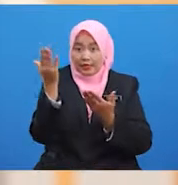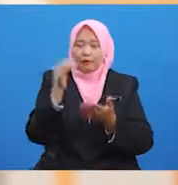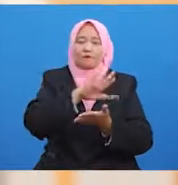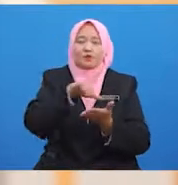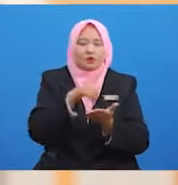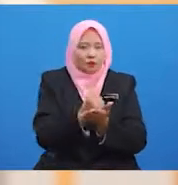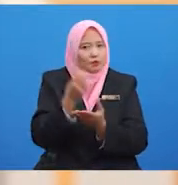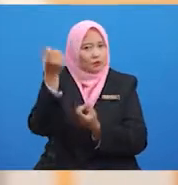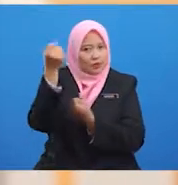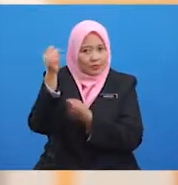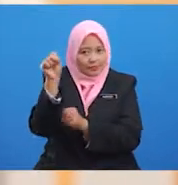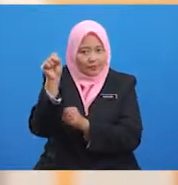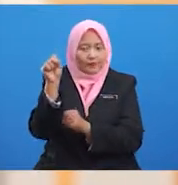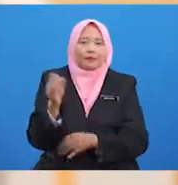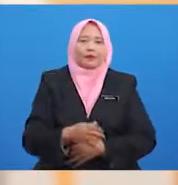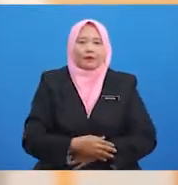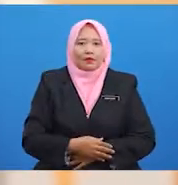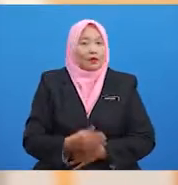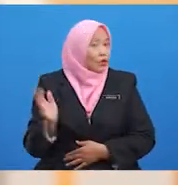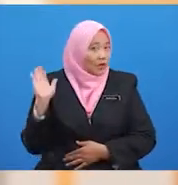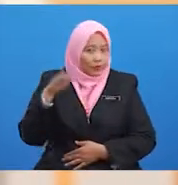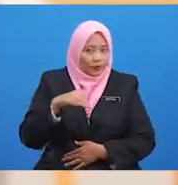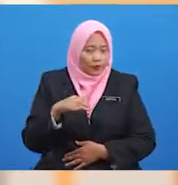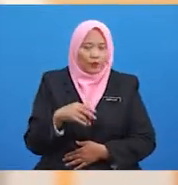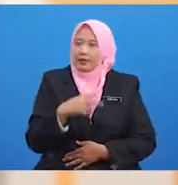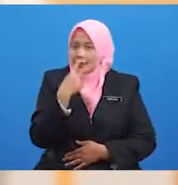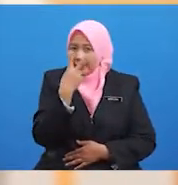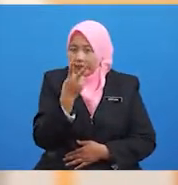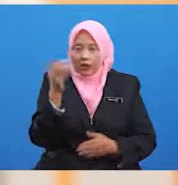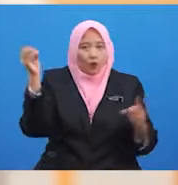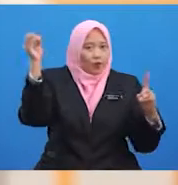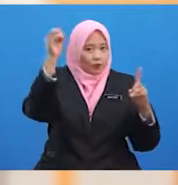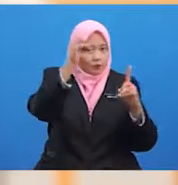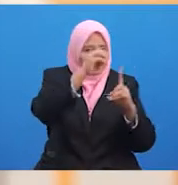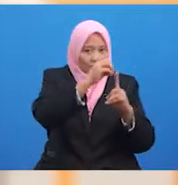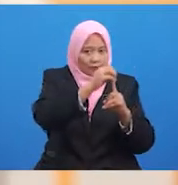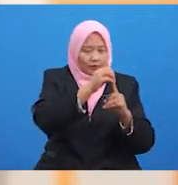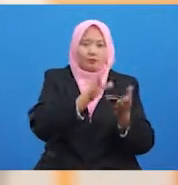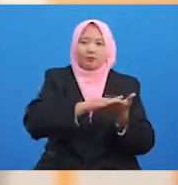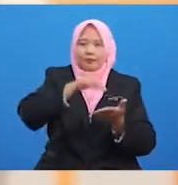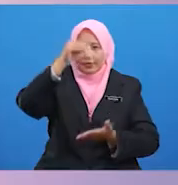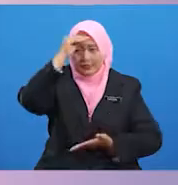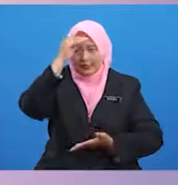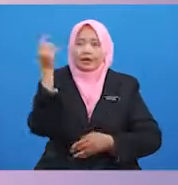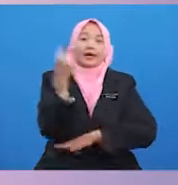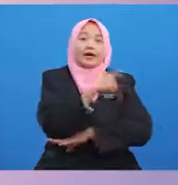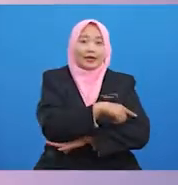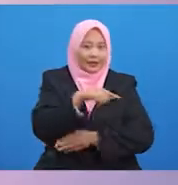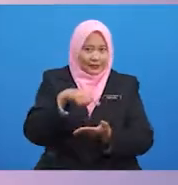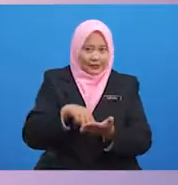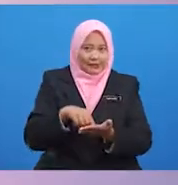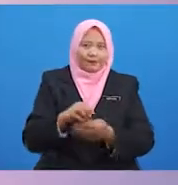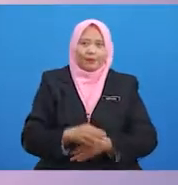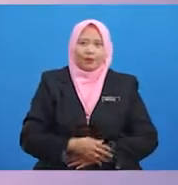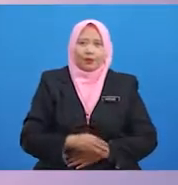ya. Ayo, mari kita sama-sama melihat objektif pembelajaran kita pada hari ini.